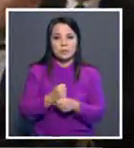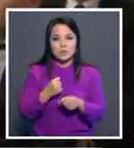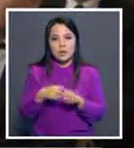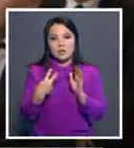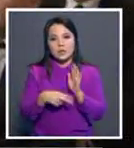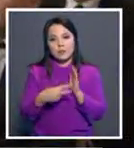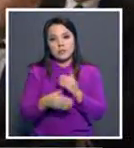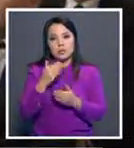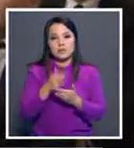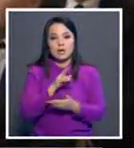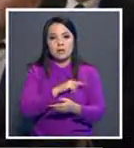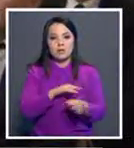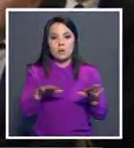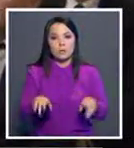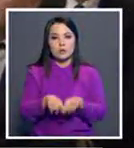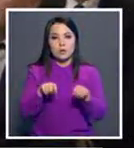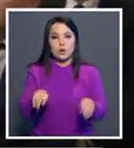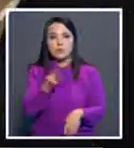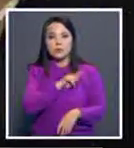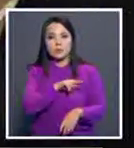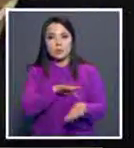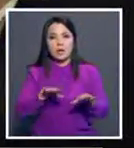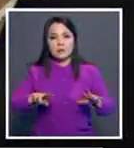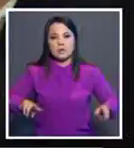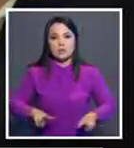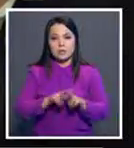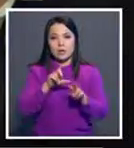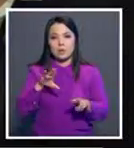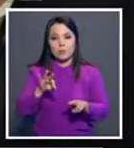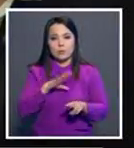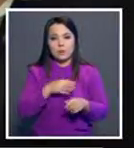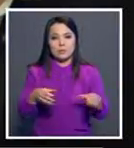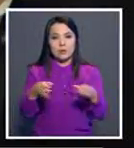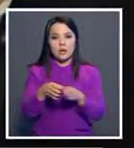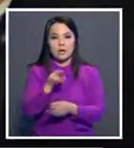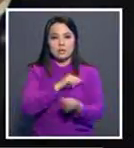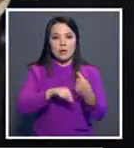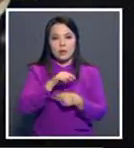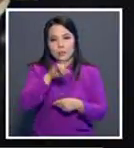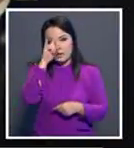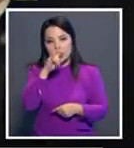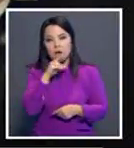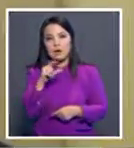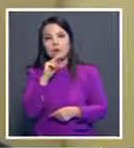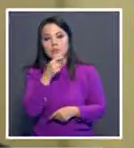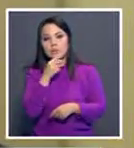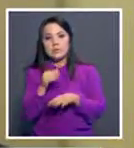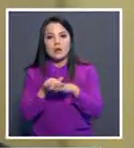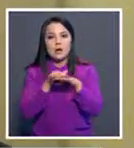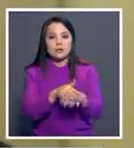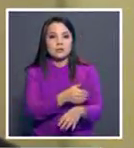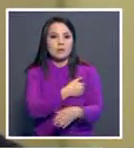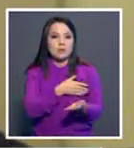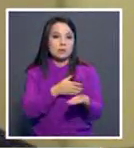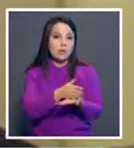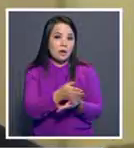астам біріккен кәсіпорын жұмыс істеп жатыр. Астанадағы экспоға белсене қатысқан фин кәсіпкерлері қазақ экономикасына инвестиция құюға құлшынып